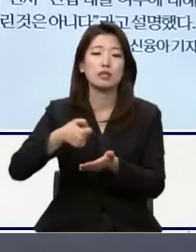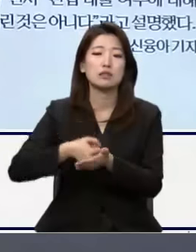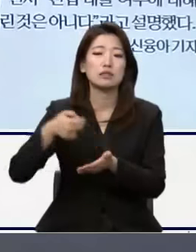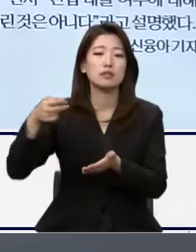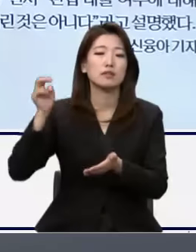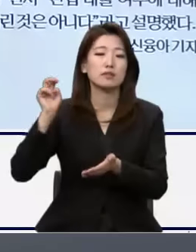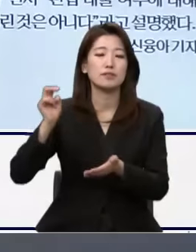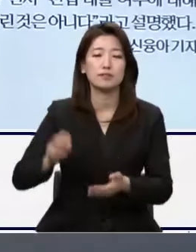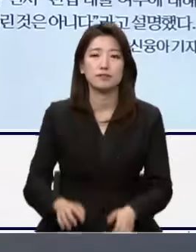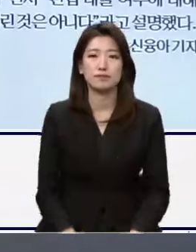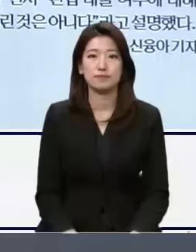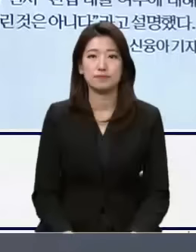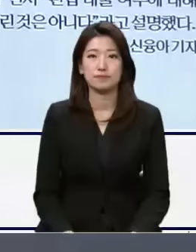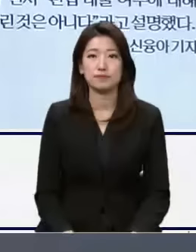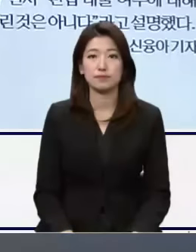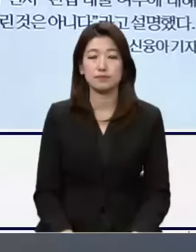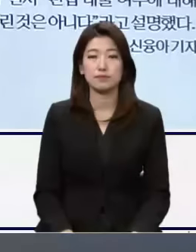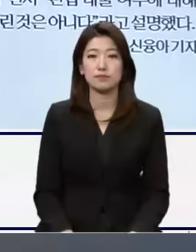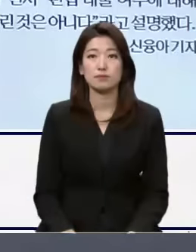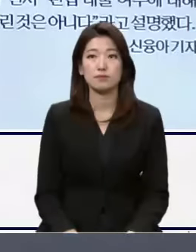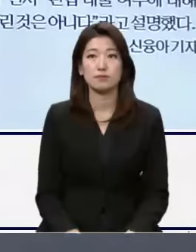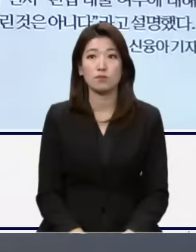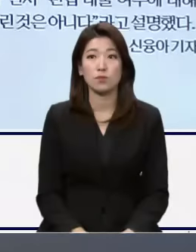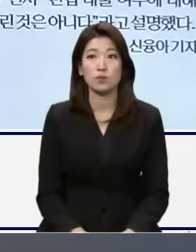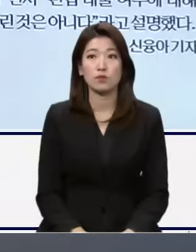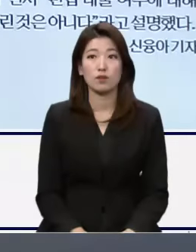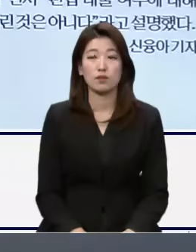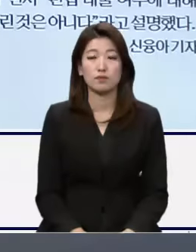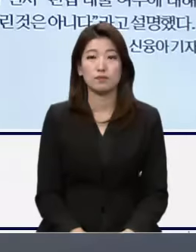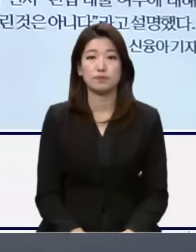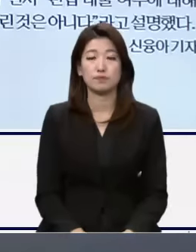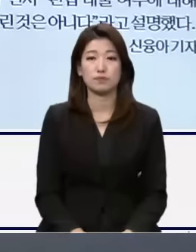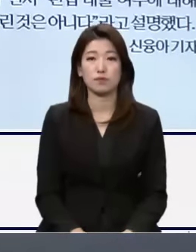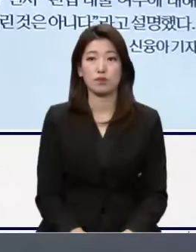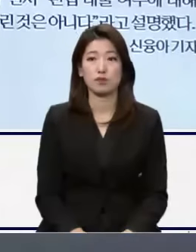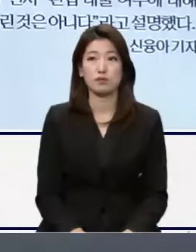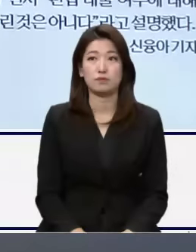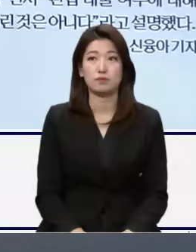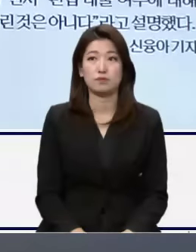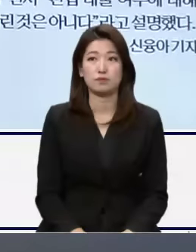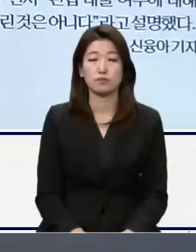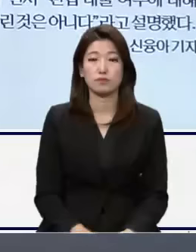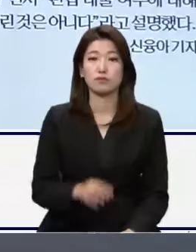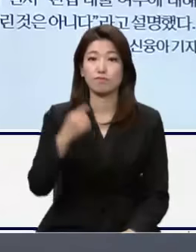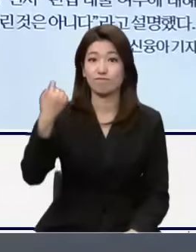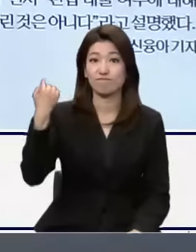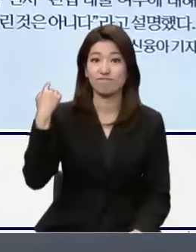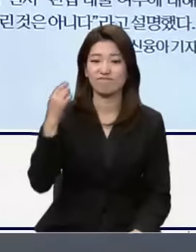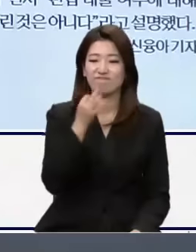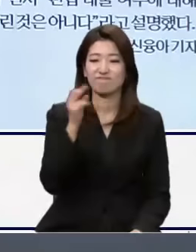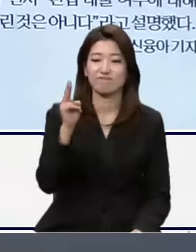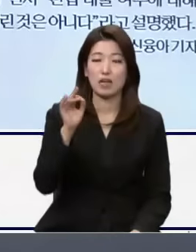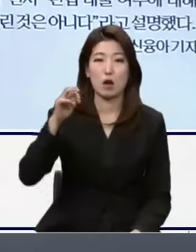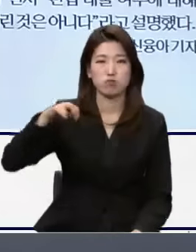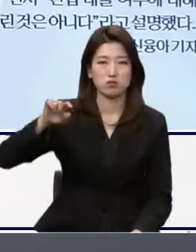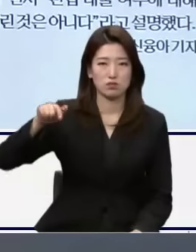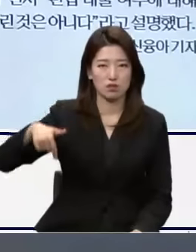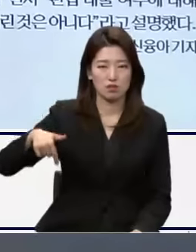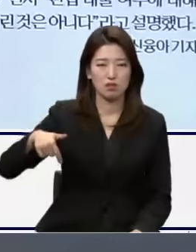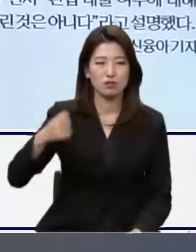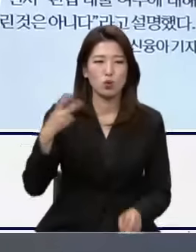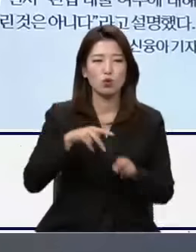양문석 후보가이 지금 국민의 힘도 장성민 후보가 있죠 두 후보가 만나서요 내용 갖고 또 얘기를 한 것